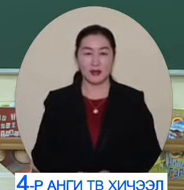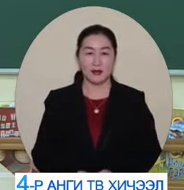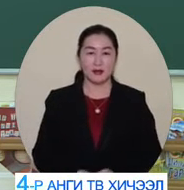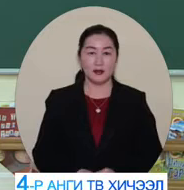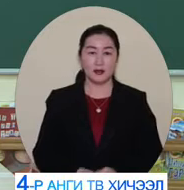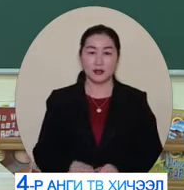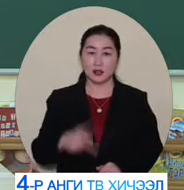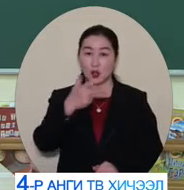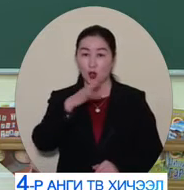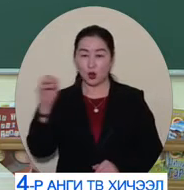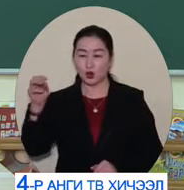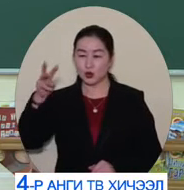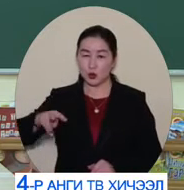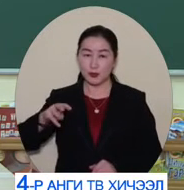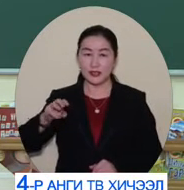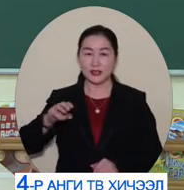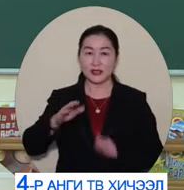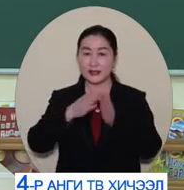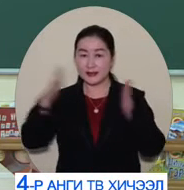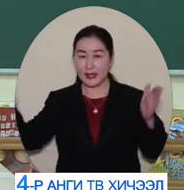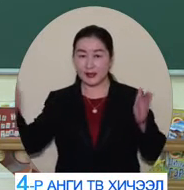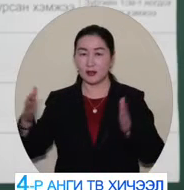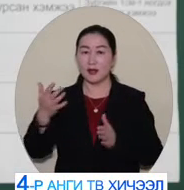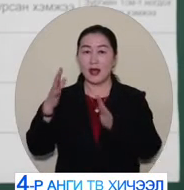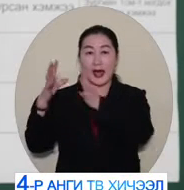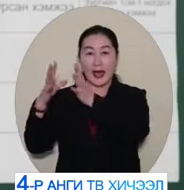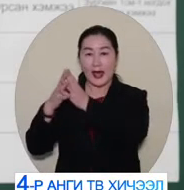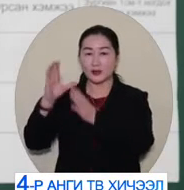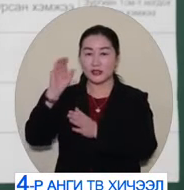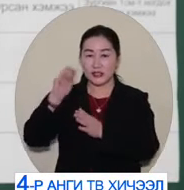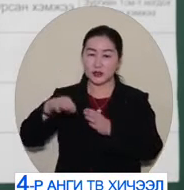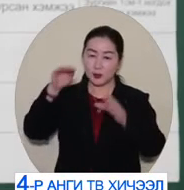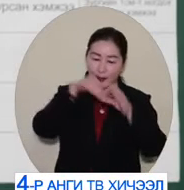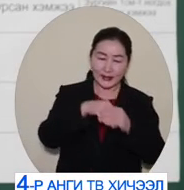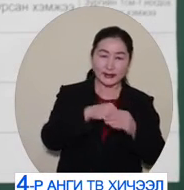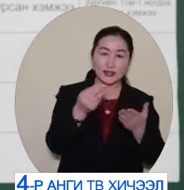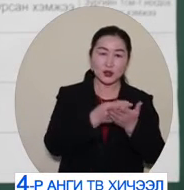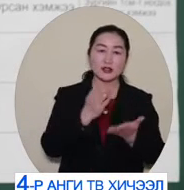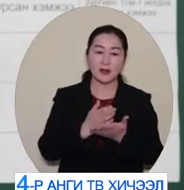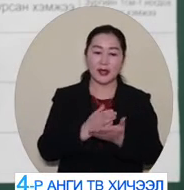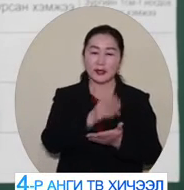цай бүгдээрээ 300 м шүү дээ. За, 300 м.